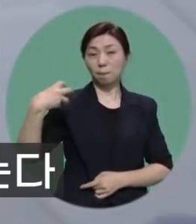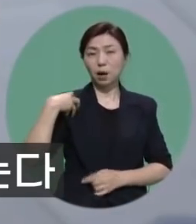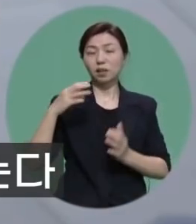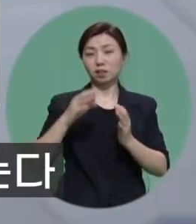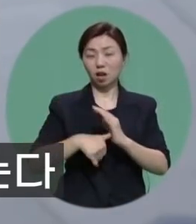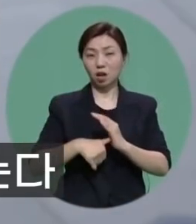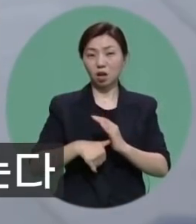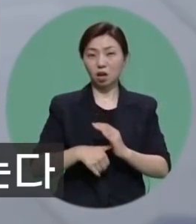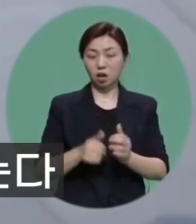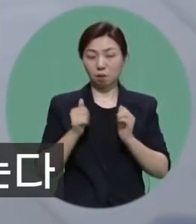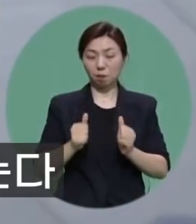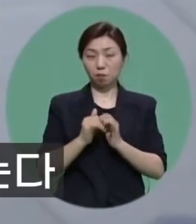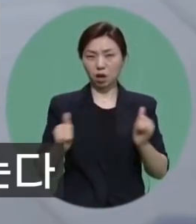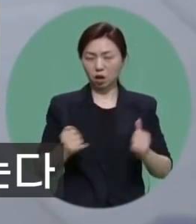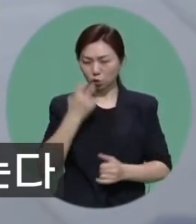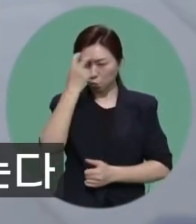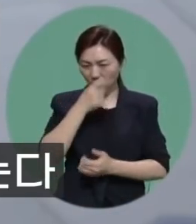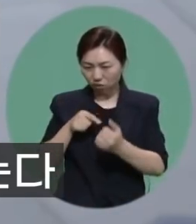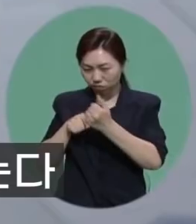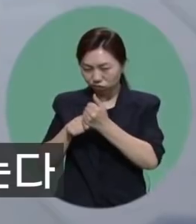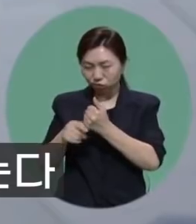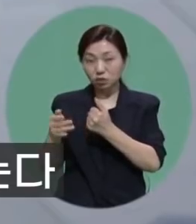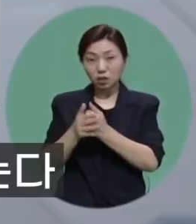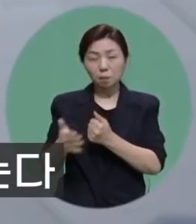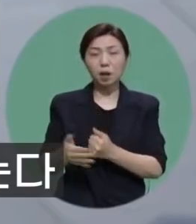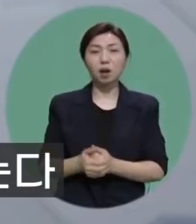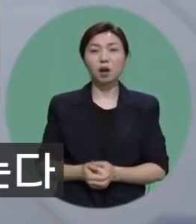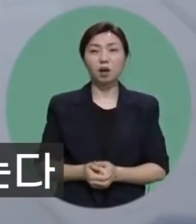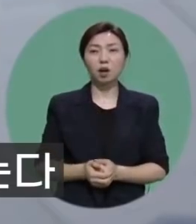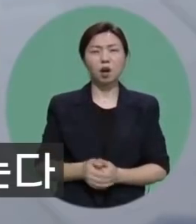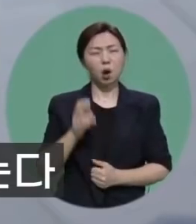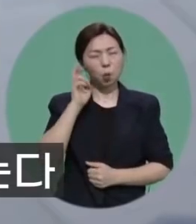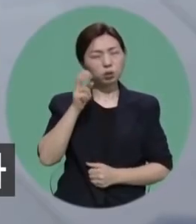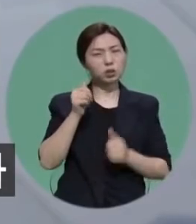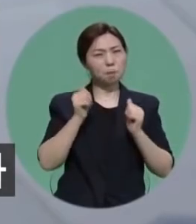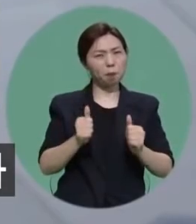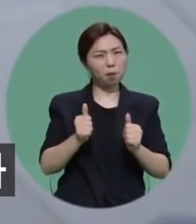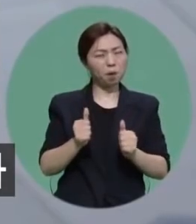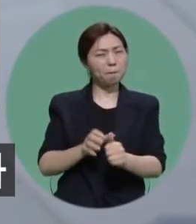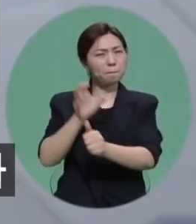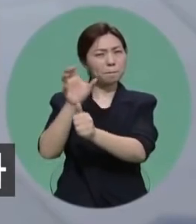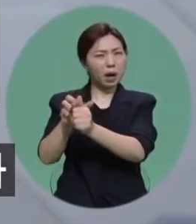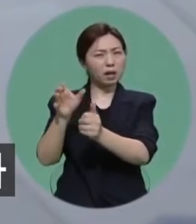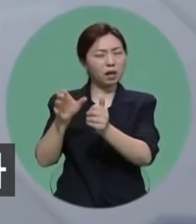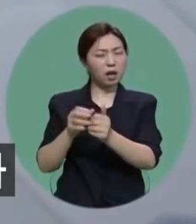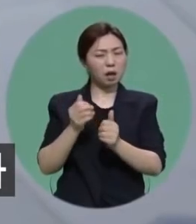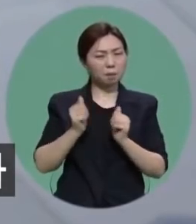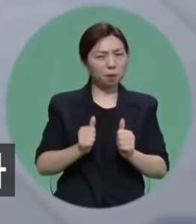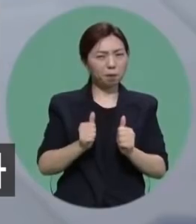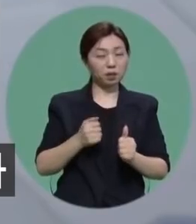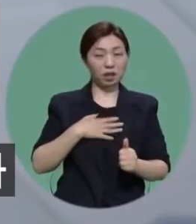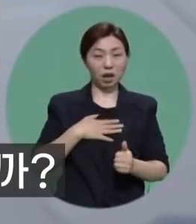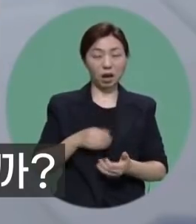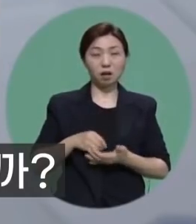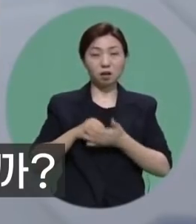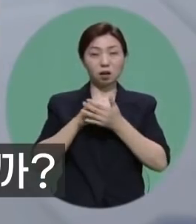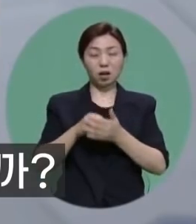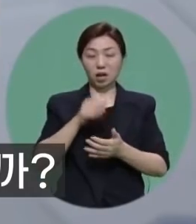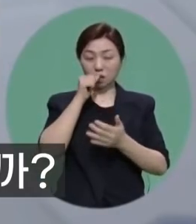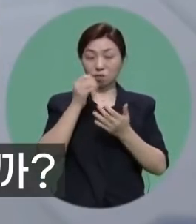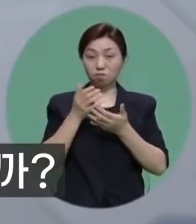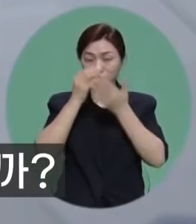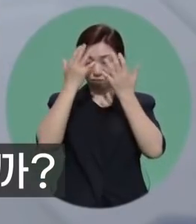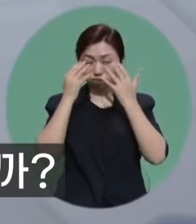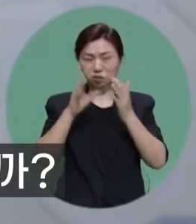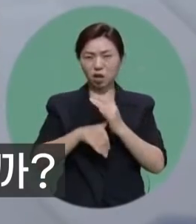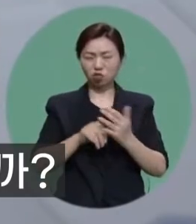그 수사를 많이 해서 혹시나 법원에 가게 되면 죽는다 그런 얘기라고 이미 언론에 다 나오지 않았습니까? 그러면 김만배한테